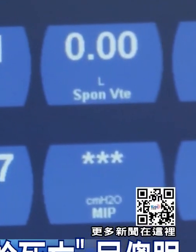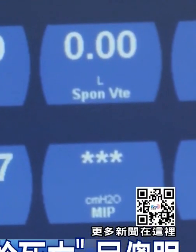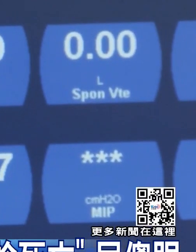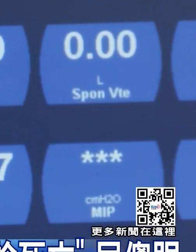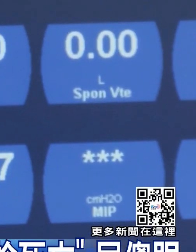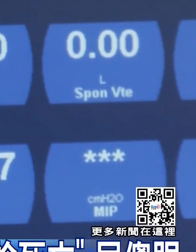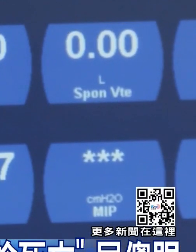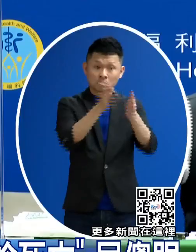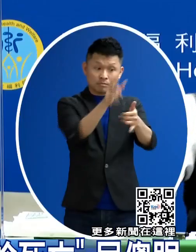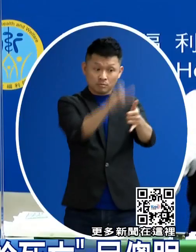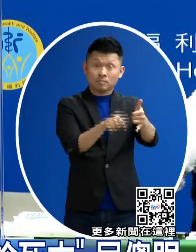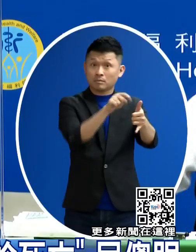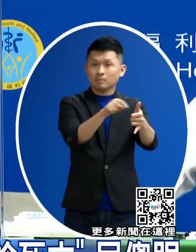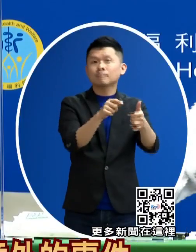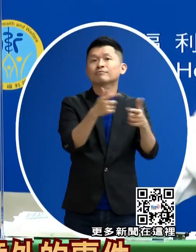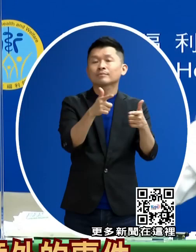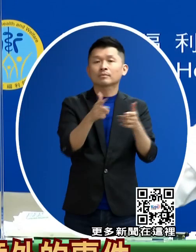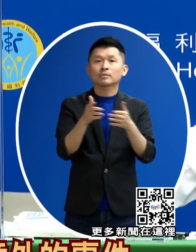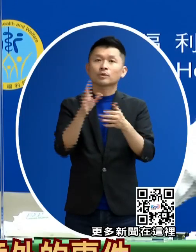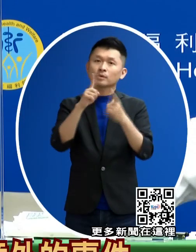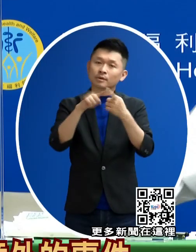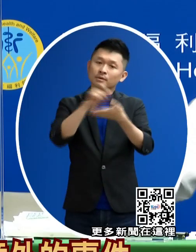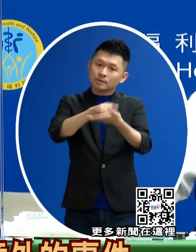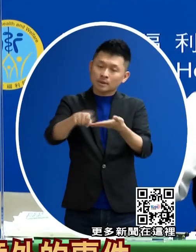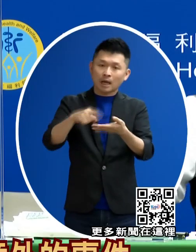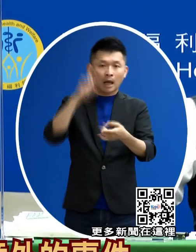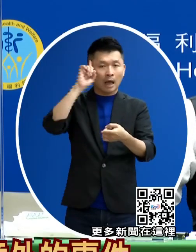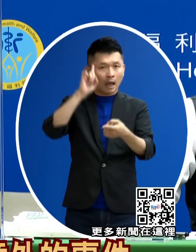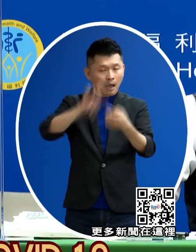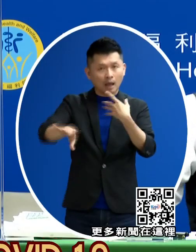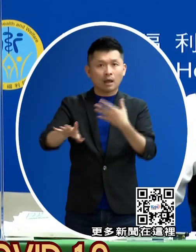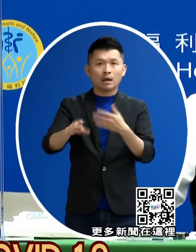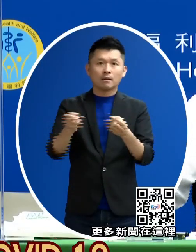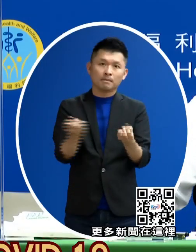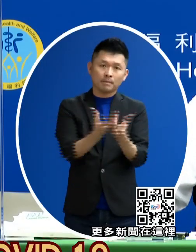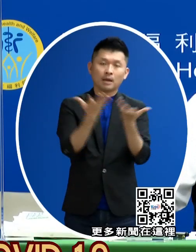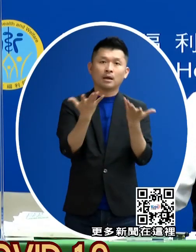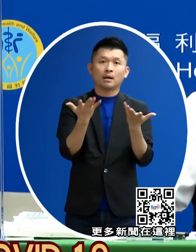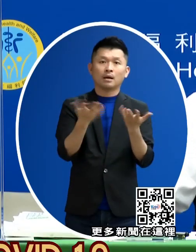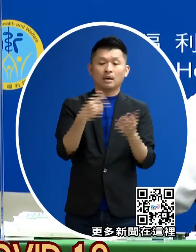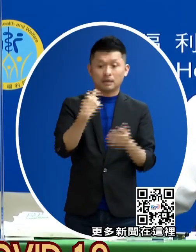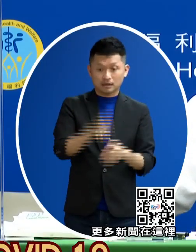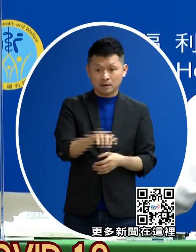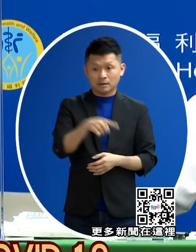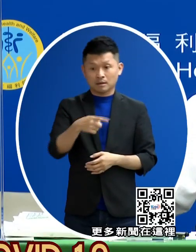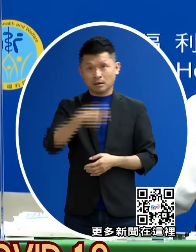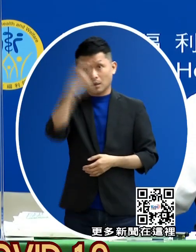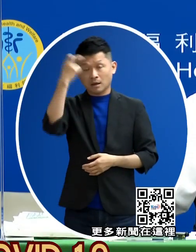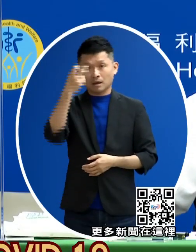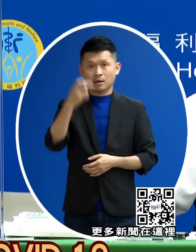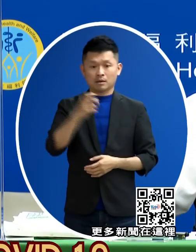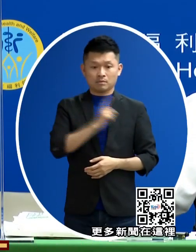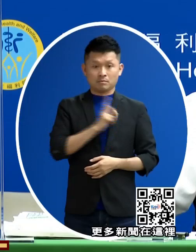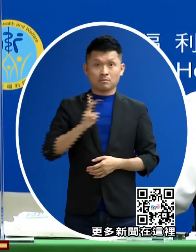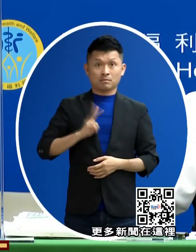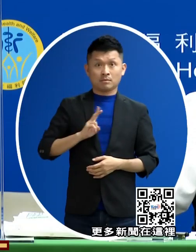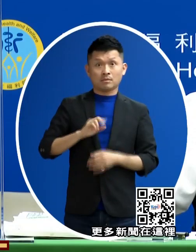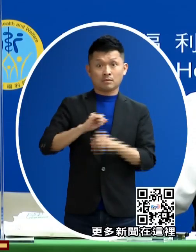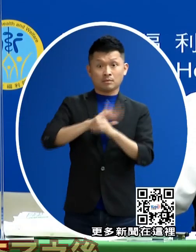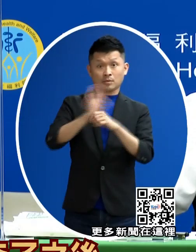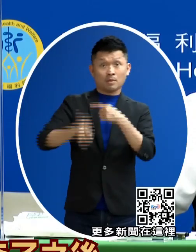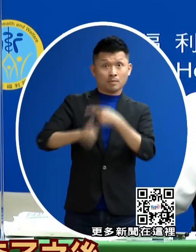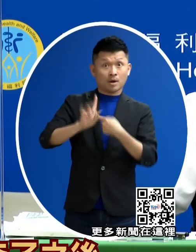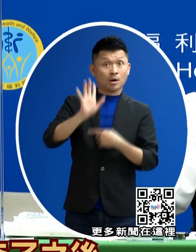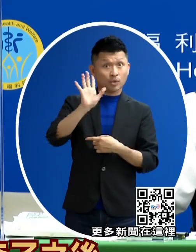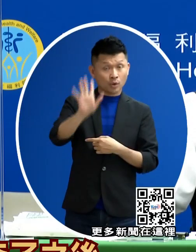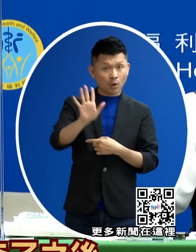每个特定状况。 有些人他会写说啊，他有意外的事件，那后面再写说，哎，他有感染 COVID-19。那这种情形之